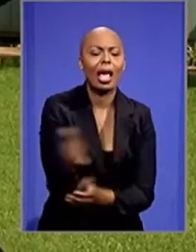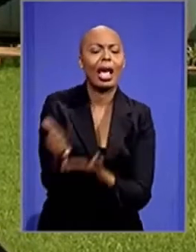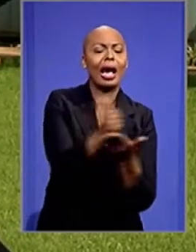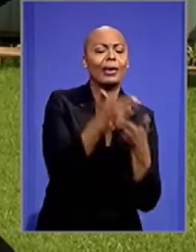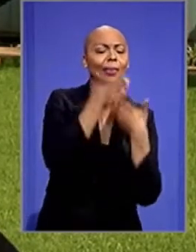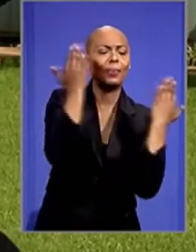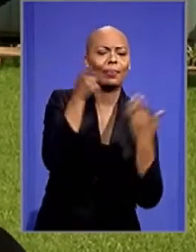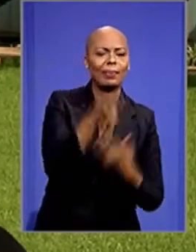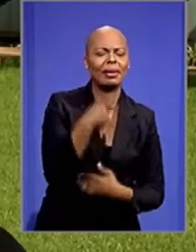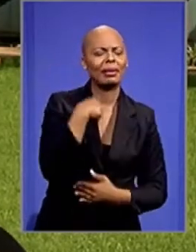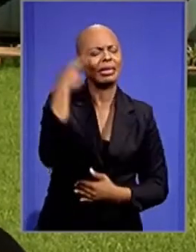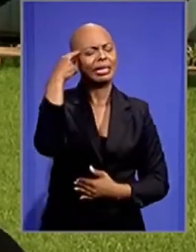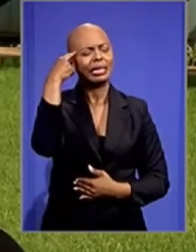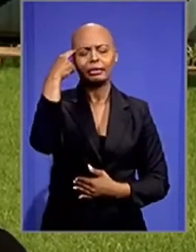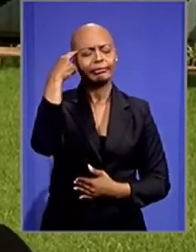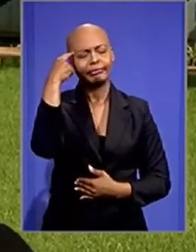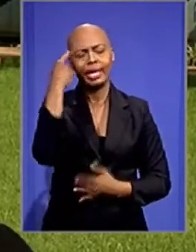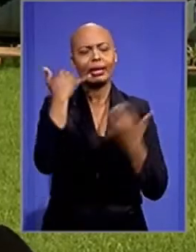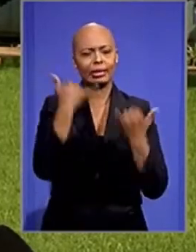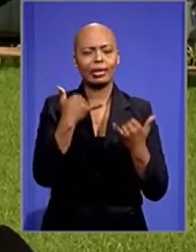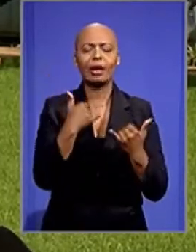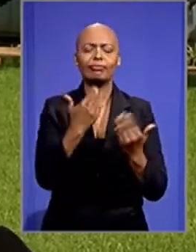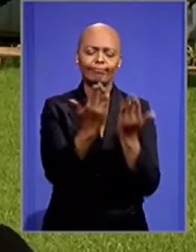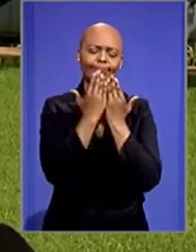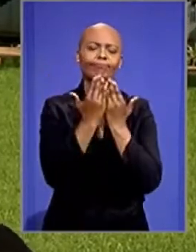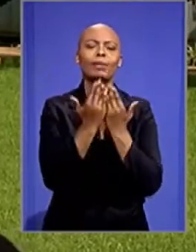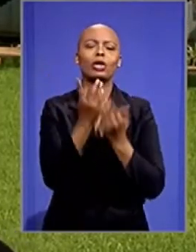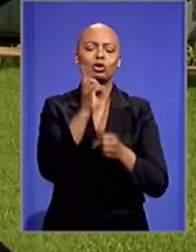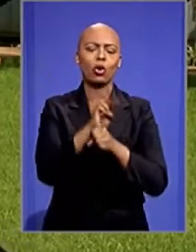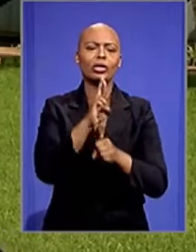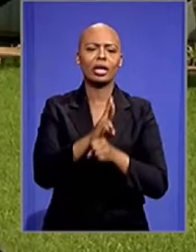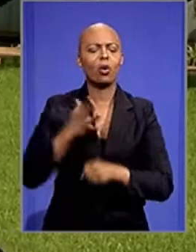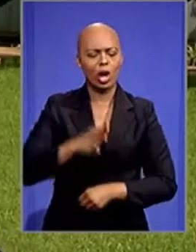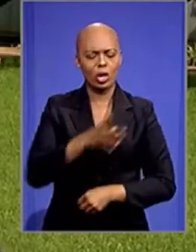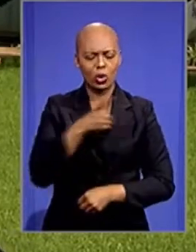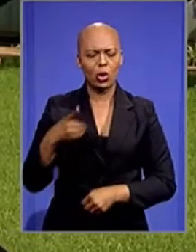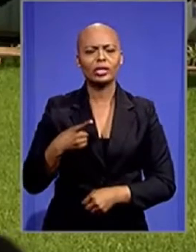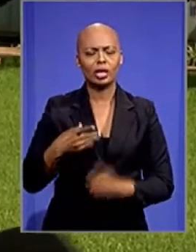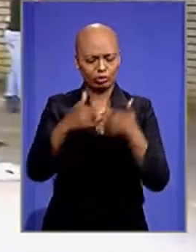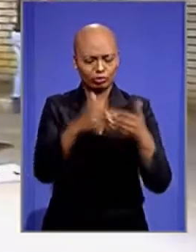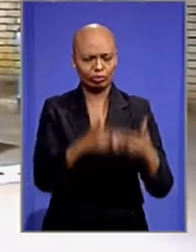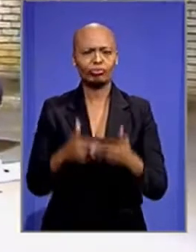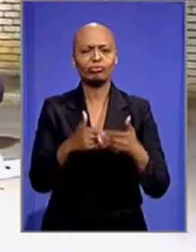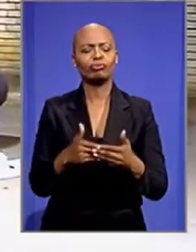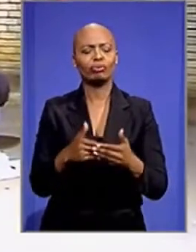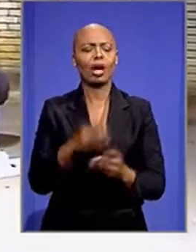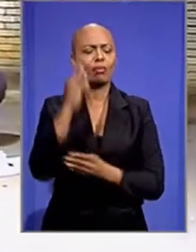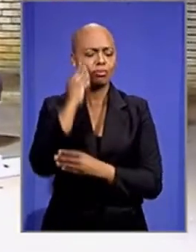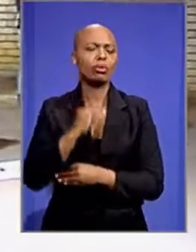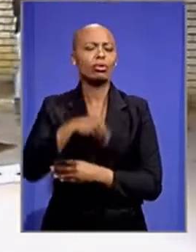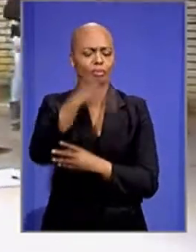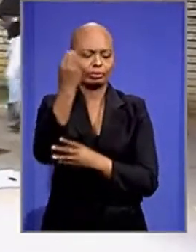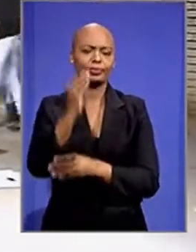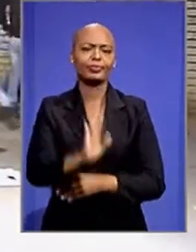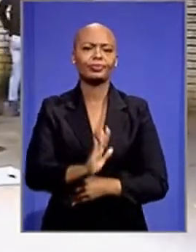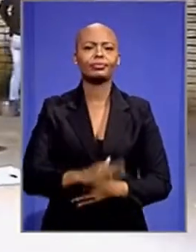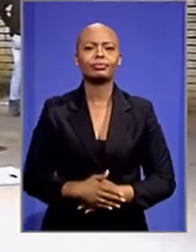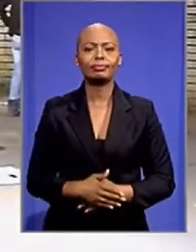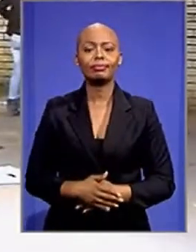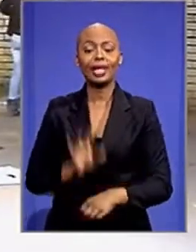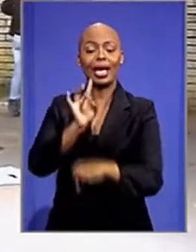ya ke leka gore ke dire bongaka gore le nna ke kgone ba o mongwe wa baoki ba ba thusa. Molaetsa wa kgothatso